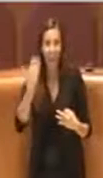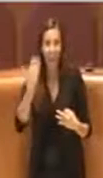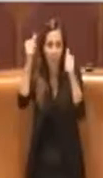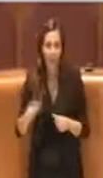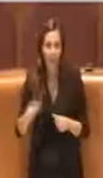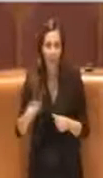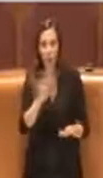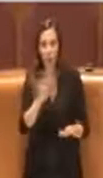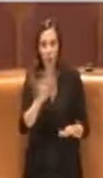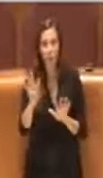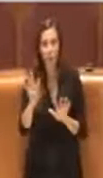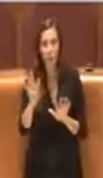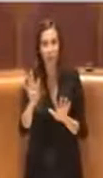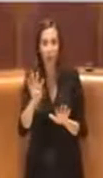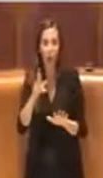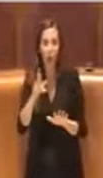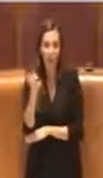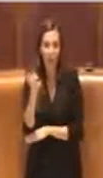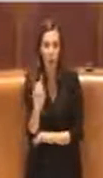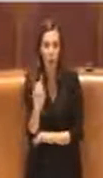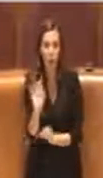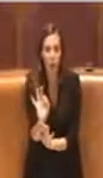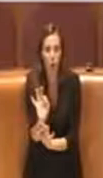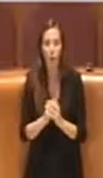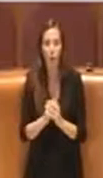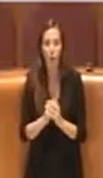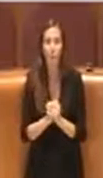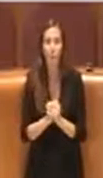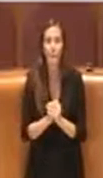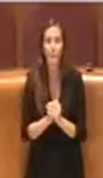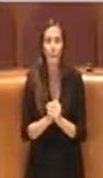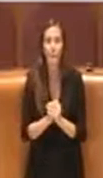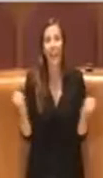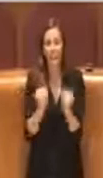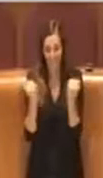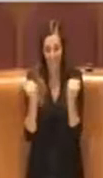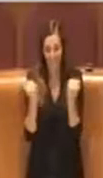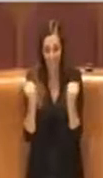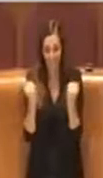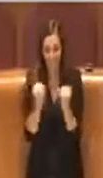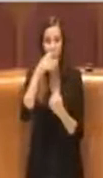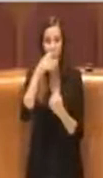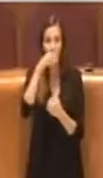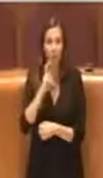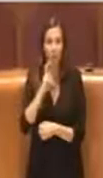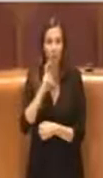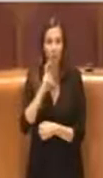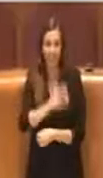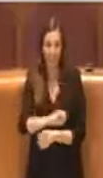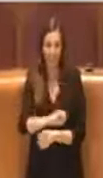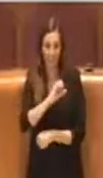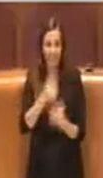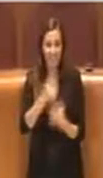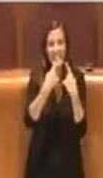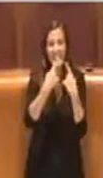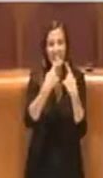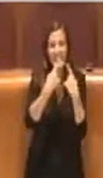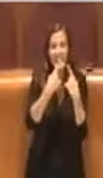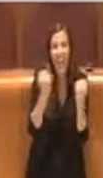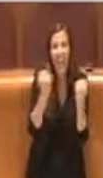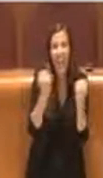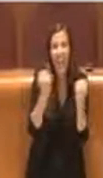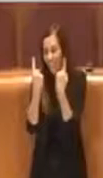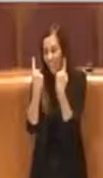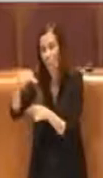previsto. Poi entreremo nel dettaglio anche su questo. Le attività appunto condotte dal Punto Verde Infanzia si differenziano chiaramente dalle altre